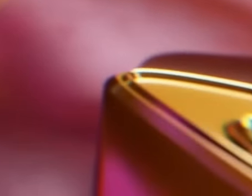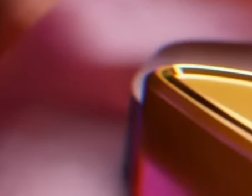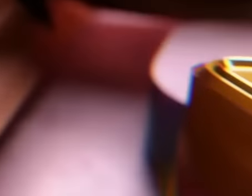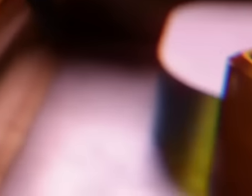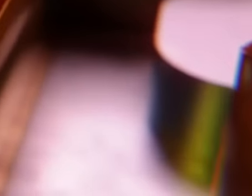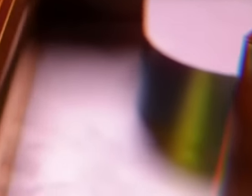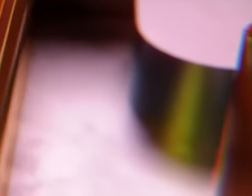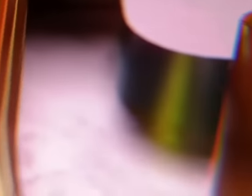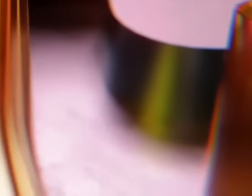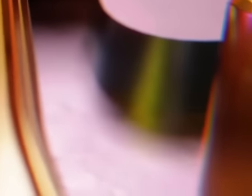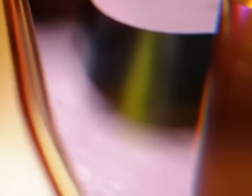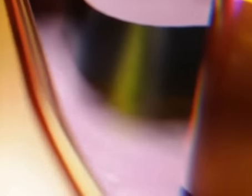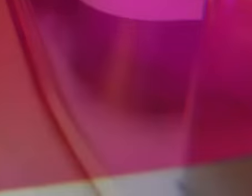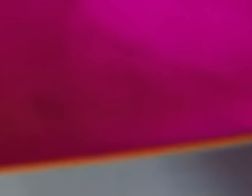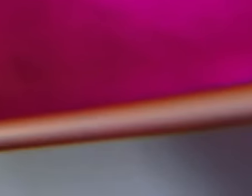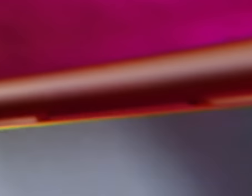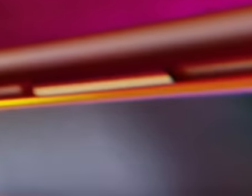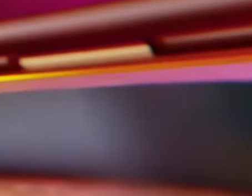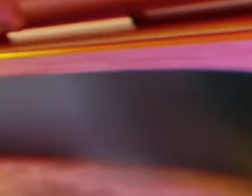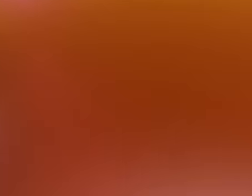رب